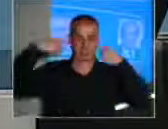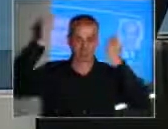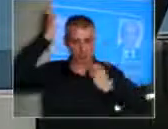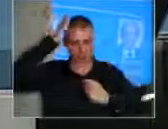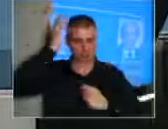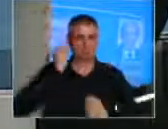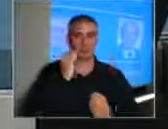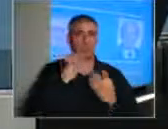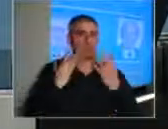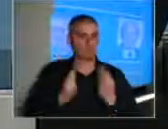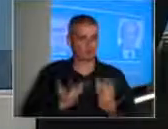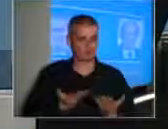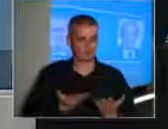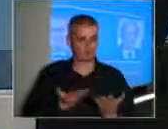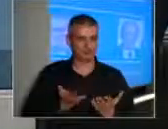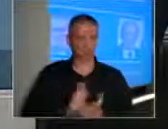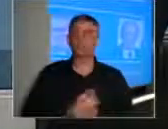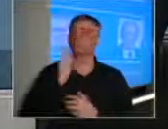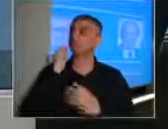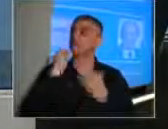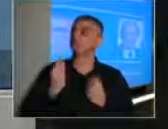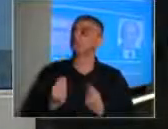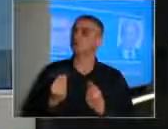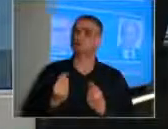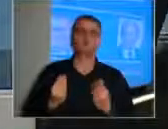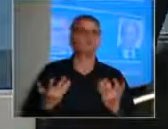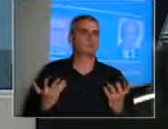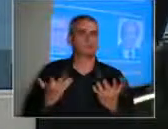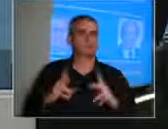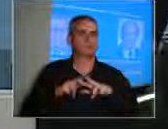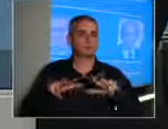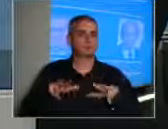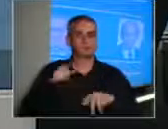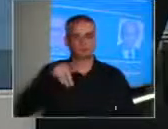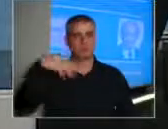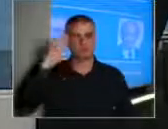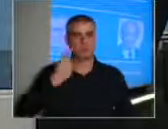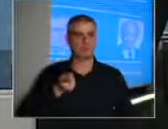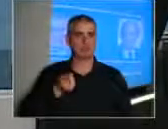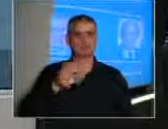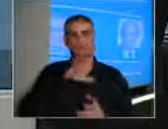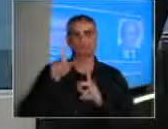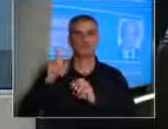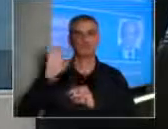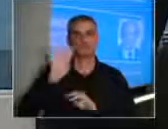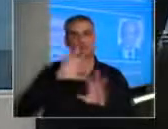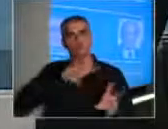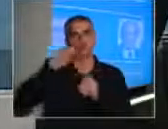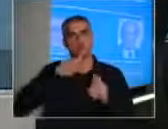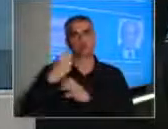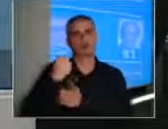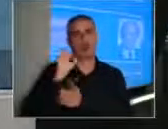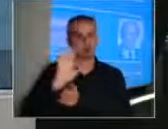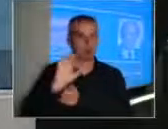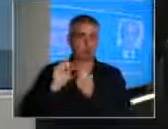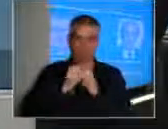בנט, צהריים טובים. צהריים טובים. אז מה מצב שתיית הקולות של נתניהו אתכם? או